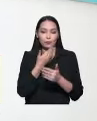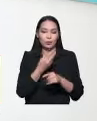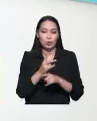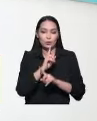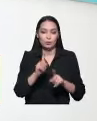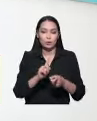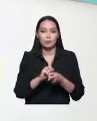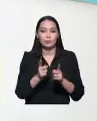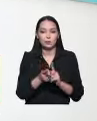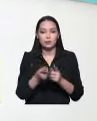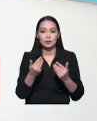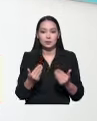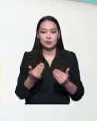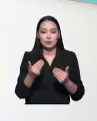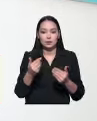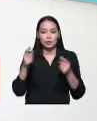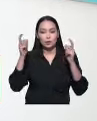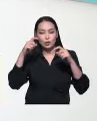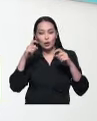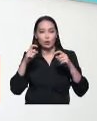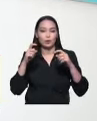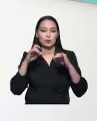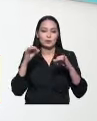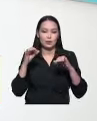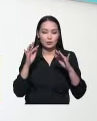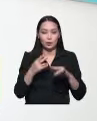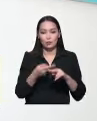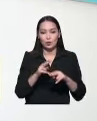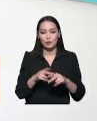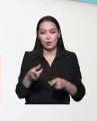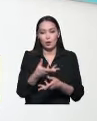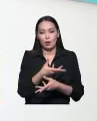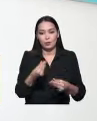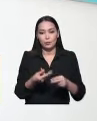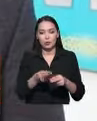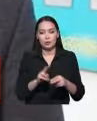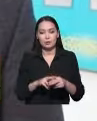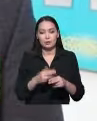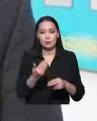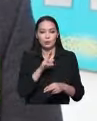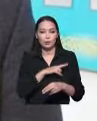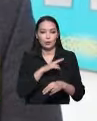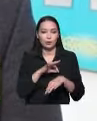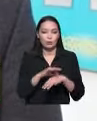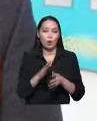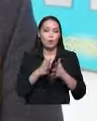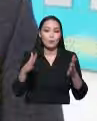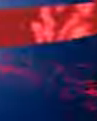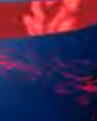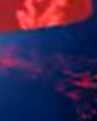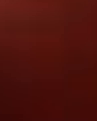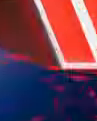енді керісінше бұл жауын-шашынның жиі болуы мына көктемгі дала жұмыстарына, егіс жұмыстарына өз пайдасын тигізіп жатыр.